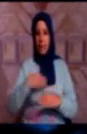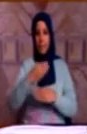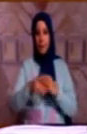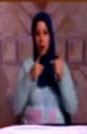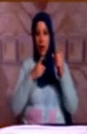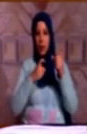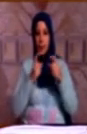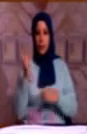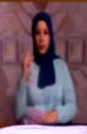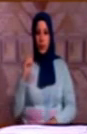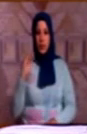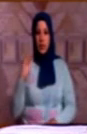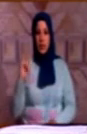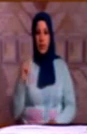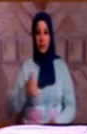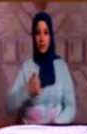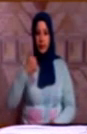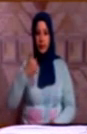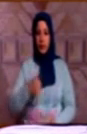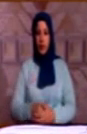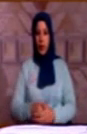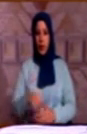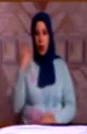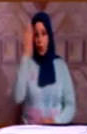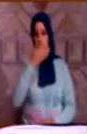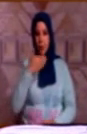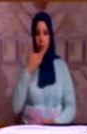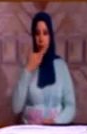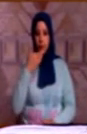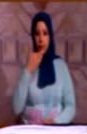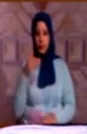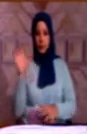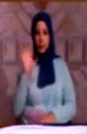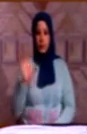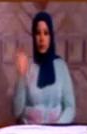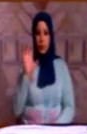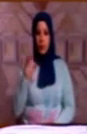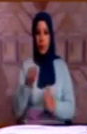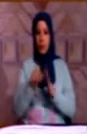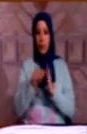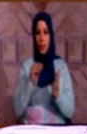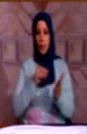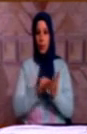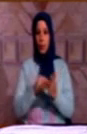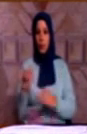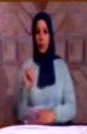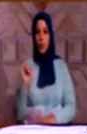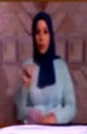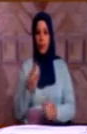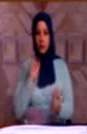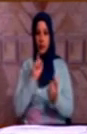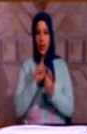الاوكرانيه موقف اوروبا من روسيا بقى موقف خلافي